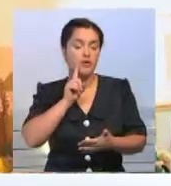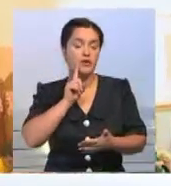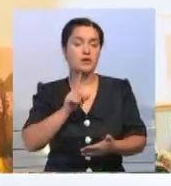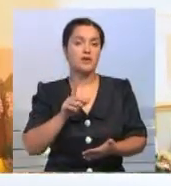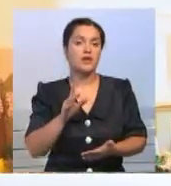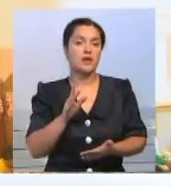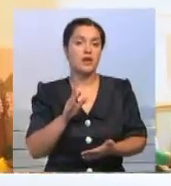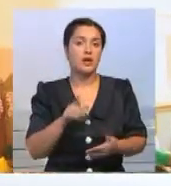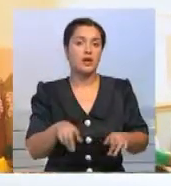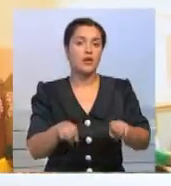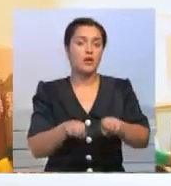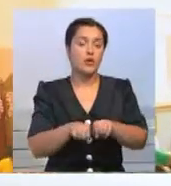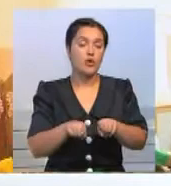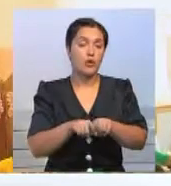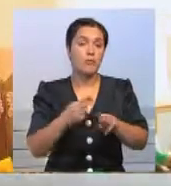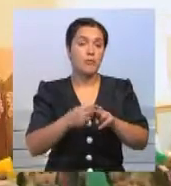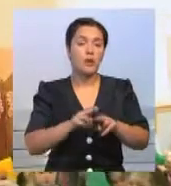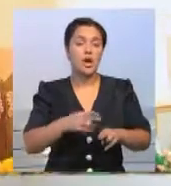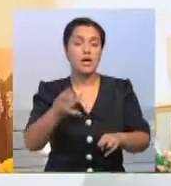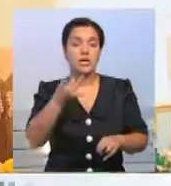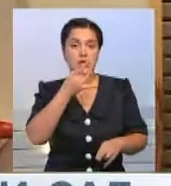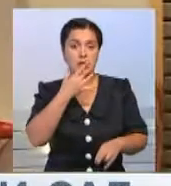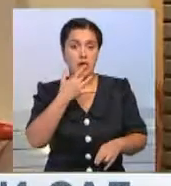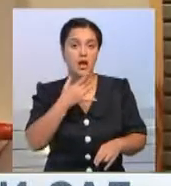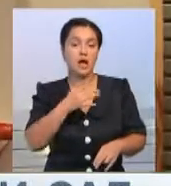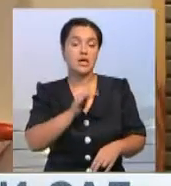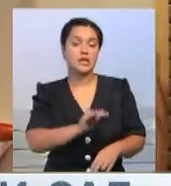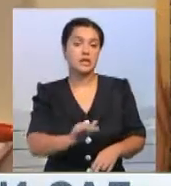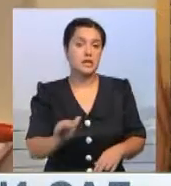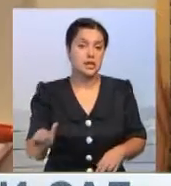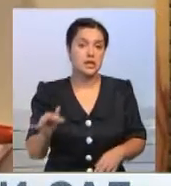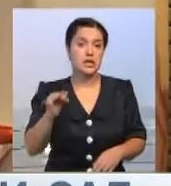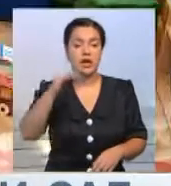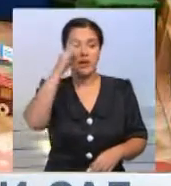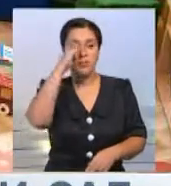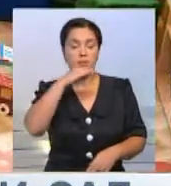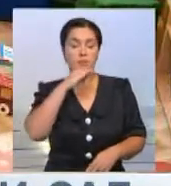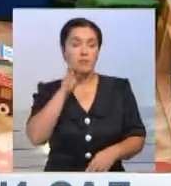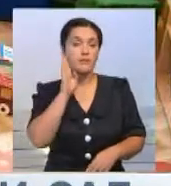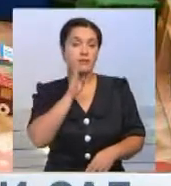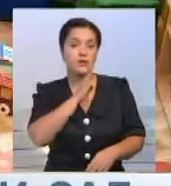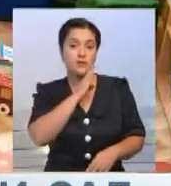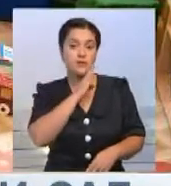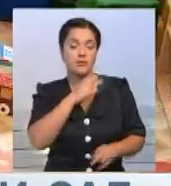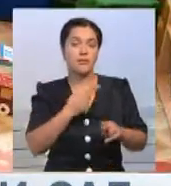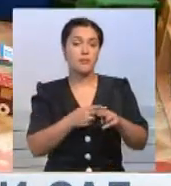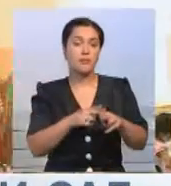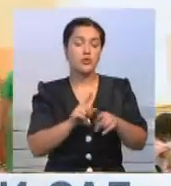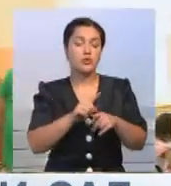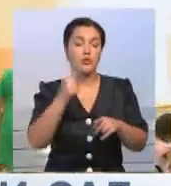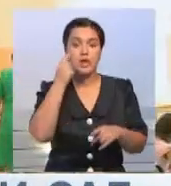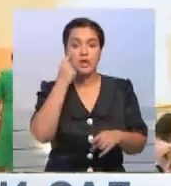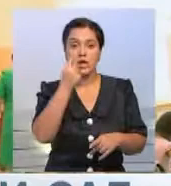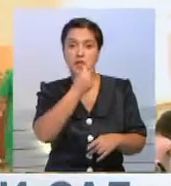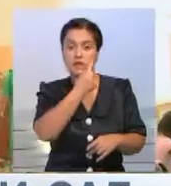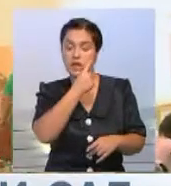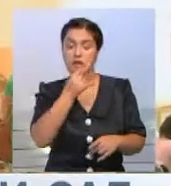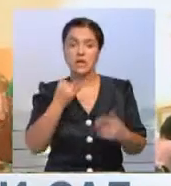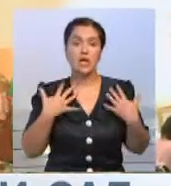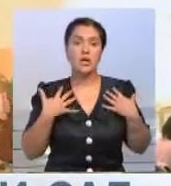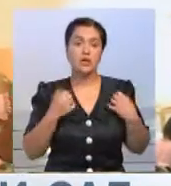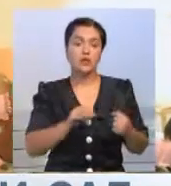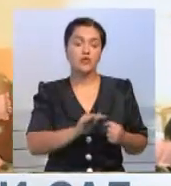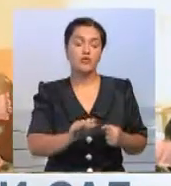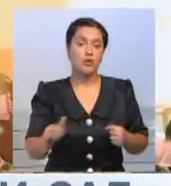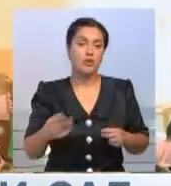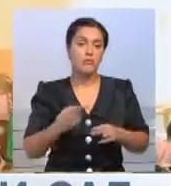уютно, что, естественно, нравится не только детям, и родителям. Мне кажется, и на зрение, и на здоровье детей